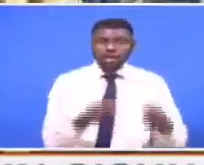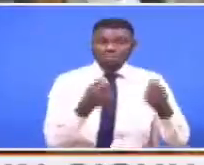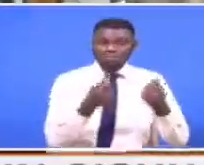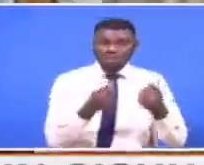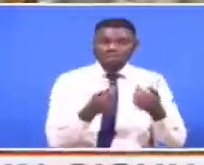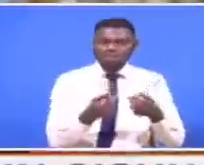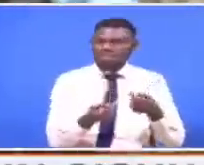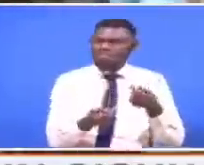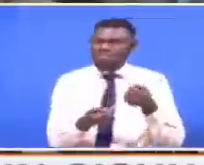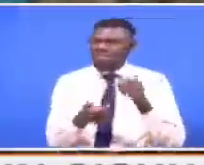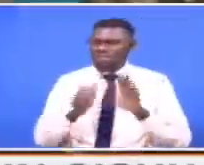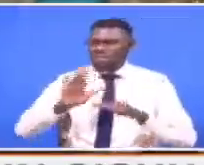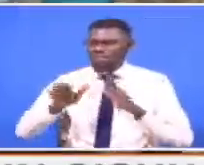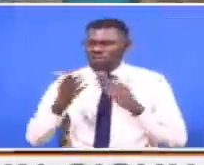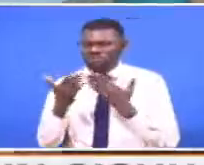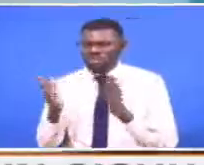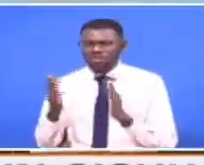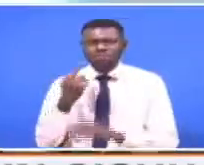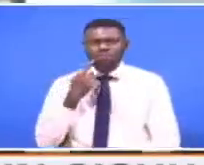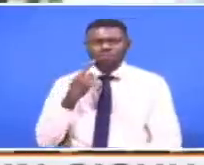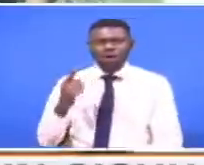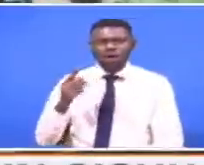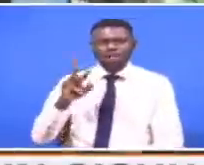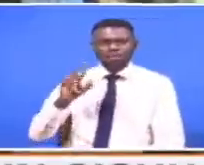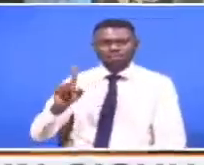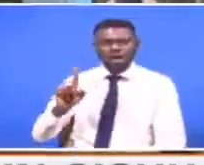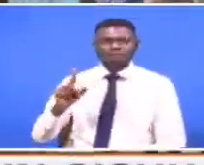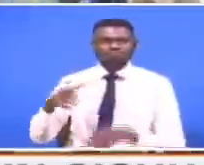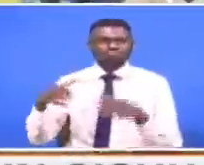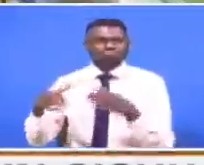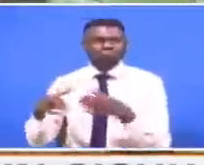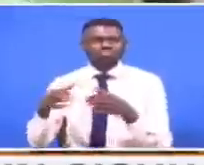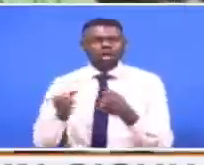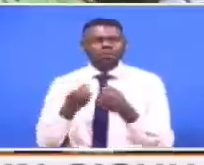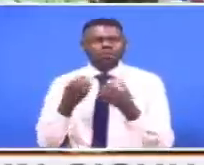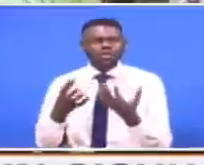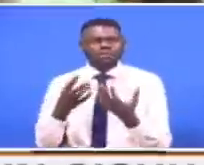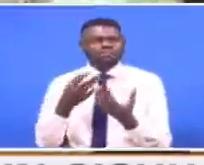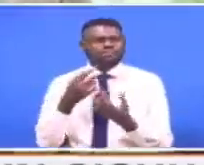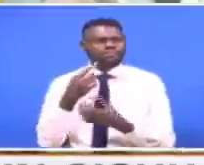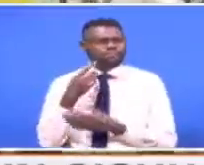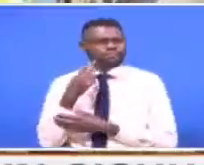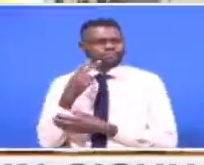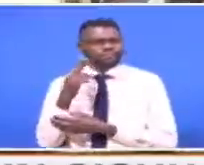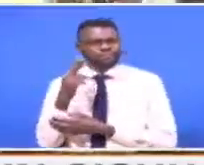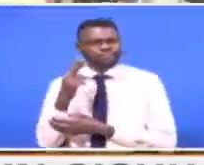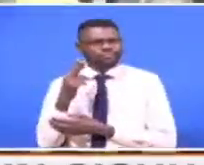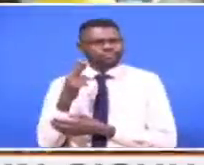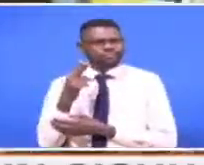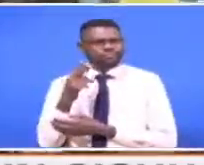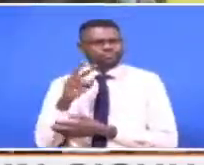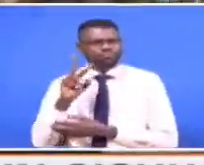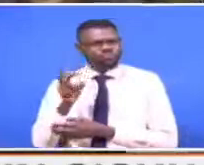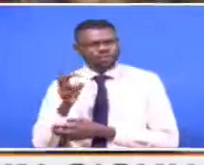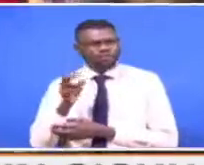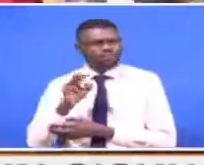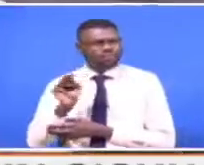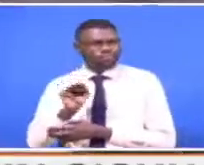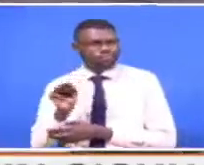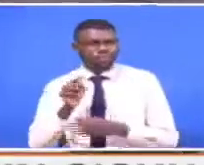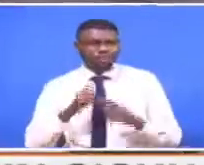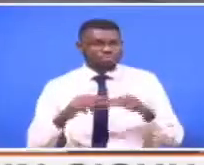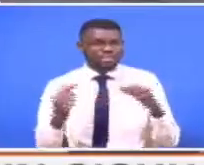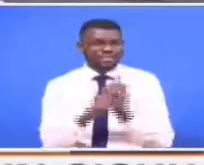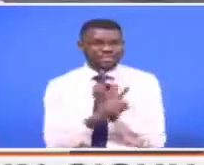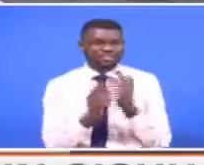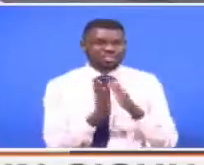wazazi 121 takriban shilingi milioni 68 ni tofauti kabisa na uhalisia wa mambo.